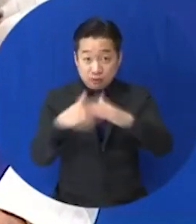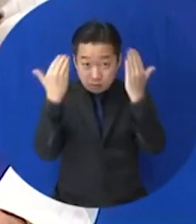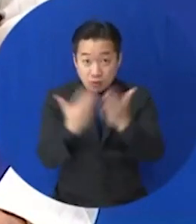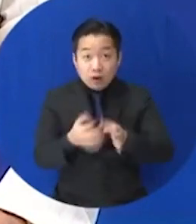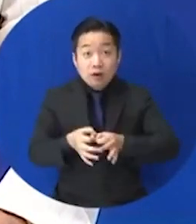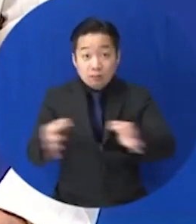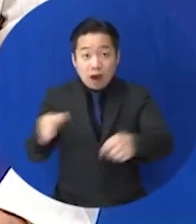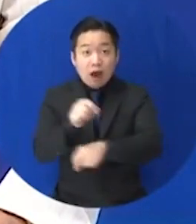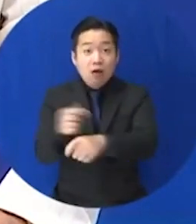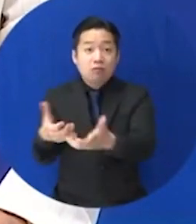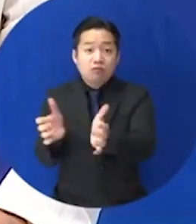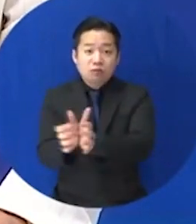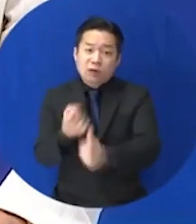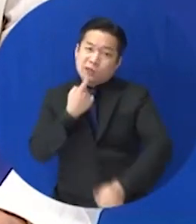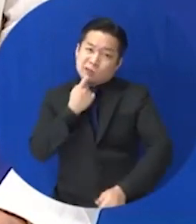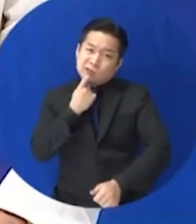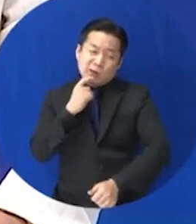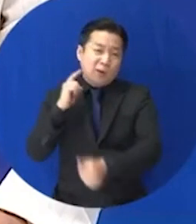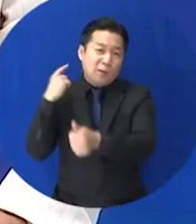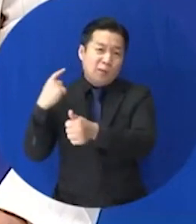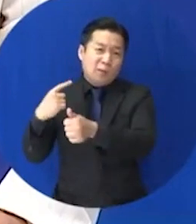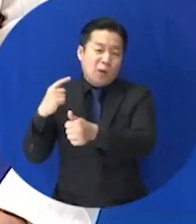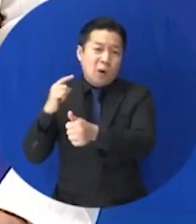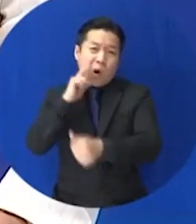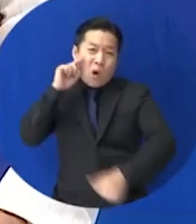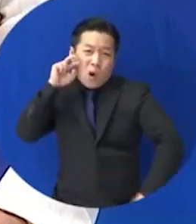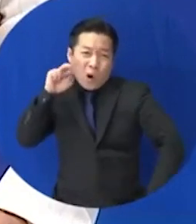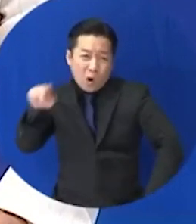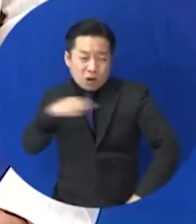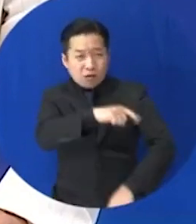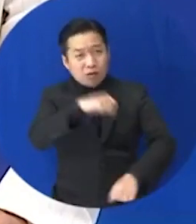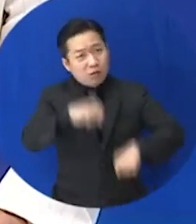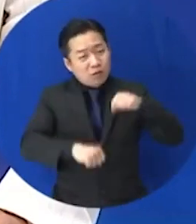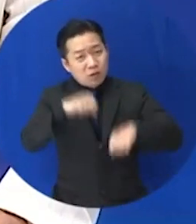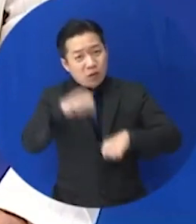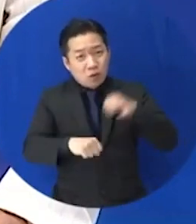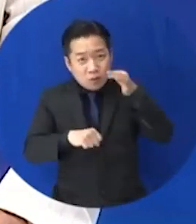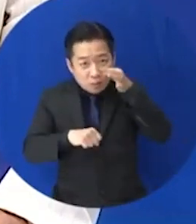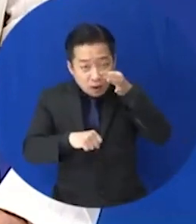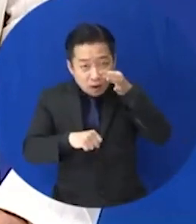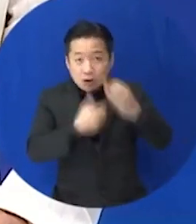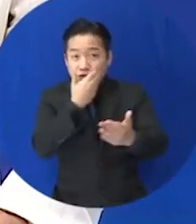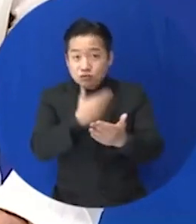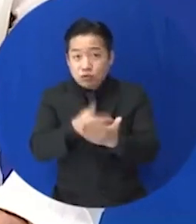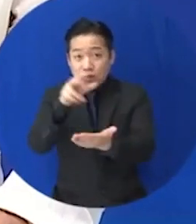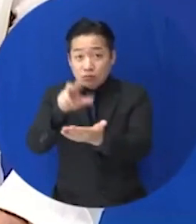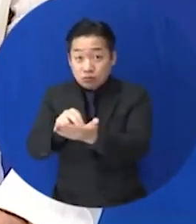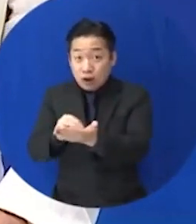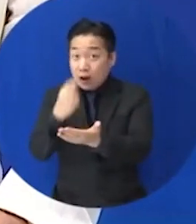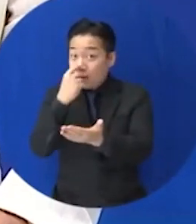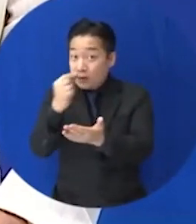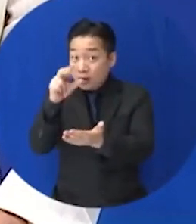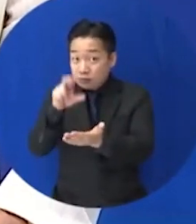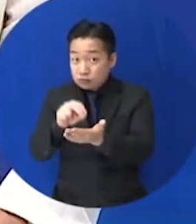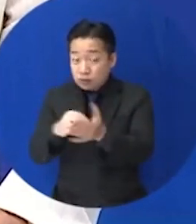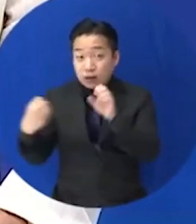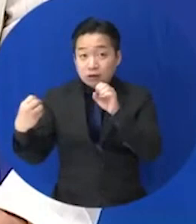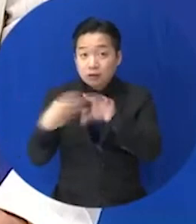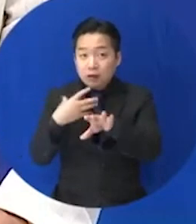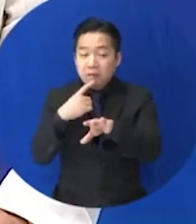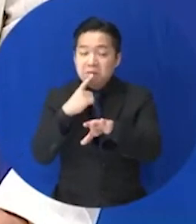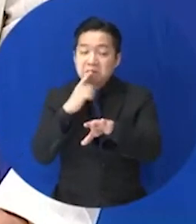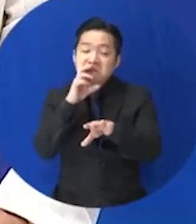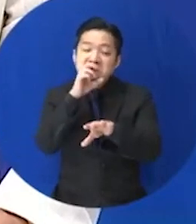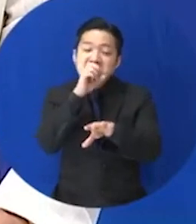경우에는 행정부를 상대로 집요하게 따지던 태도하고 비교하면은 뭔가 좀 중요 현안에 대해서 민감한 문제는 회피한다